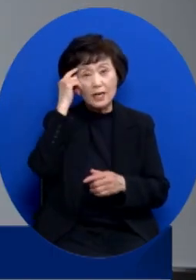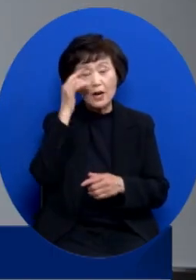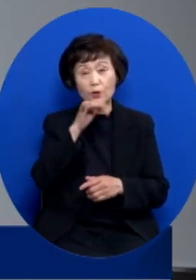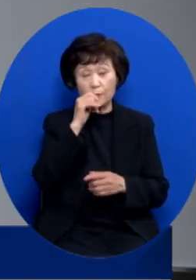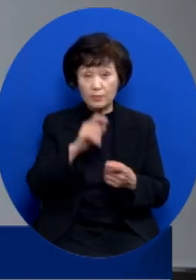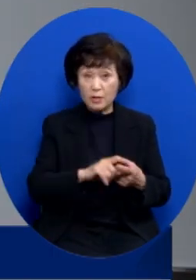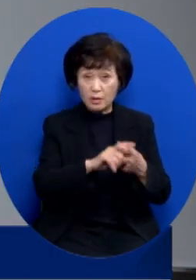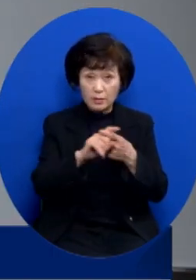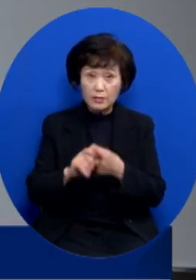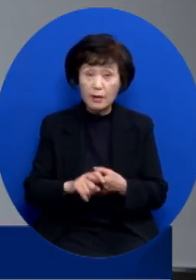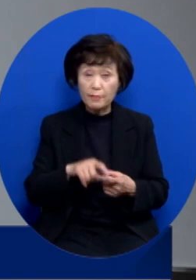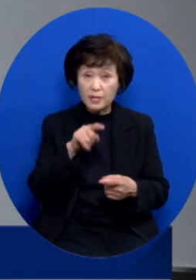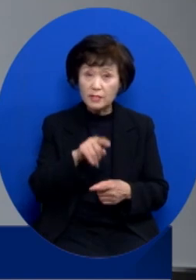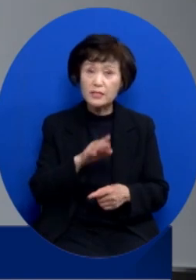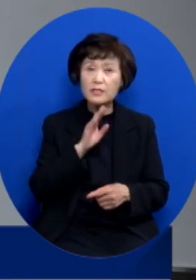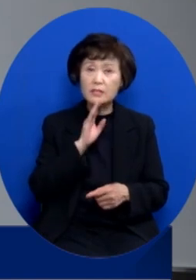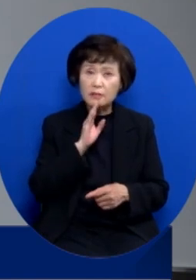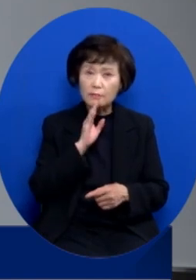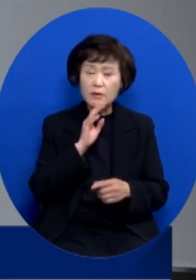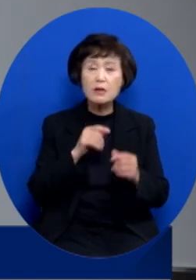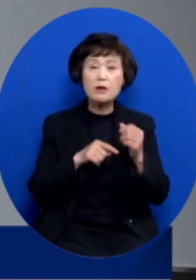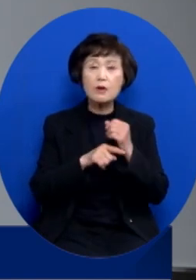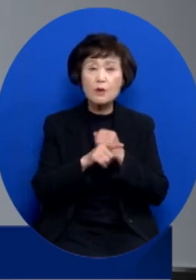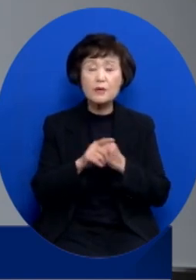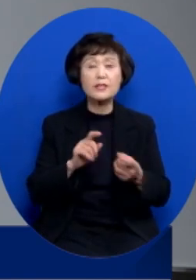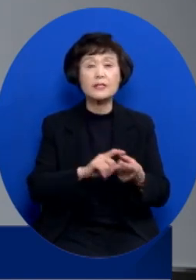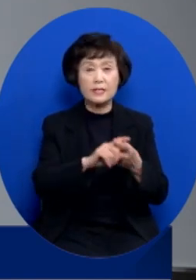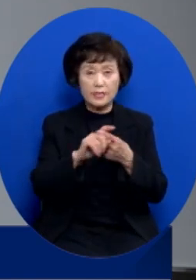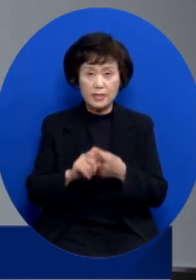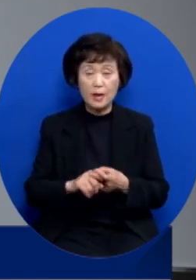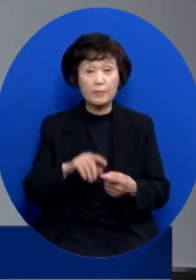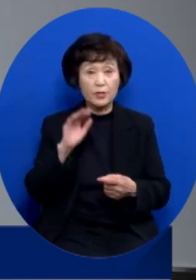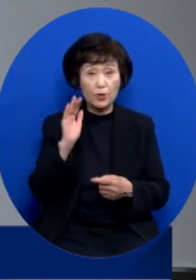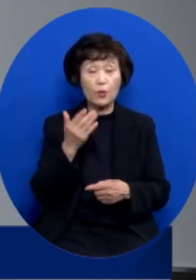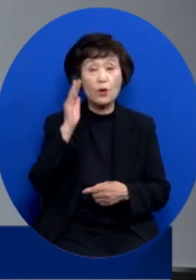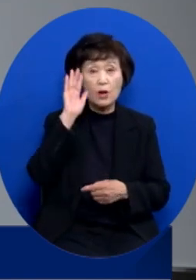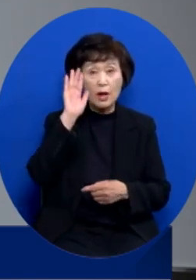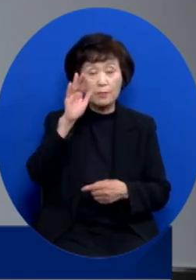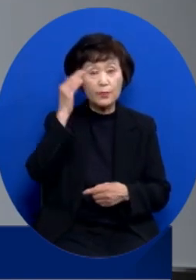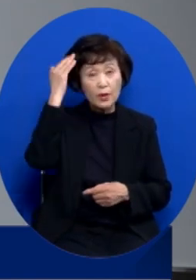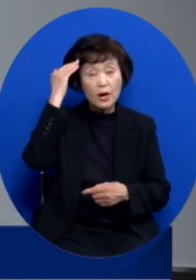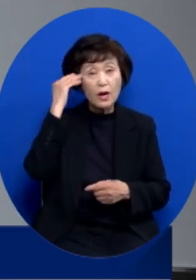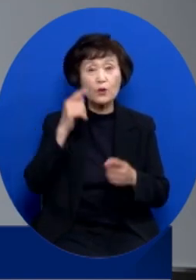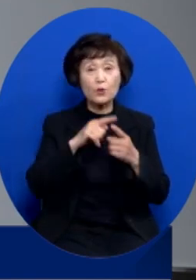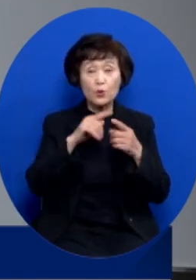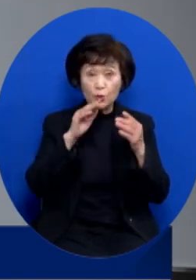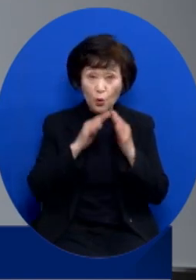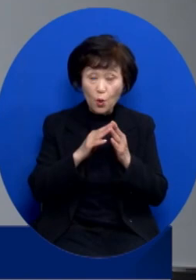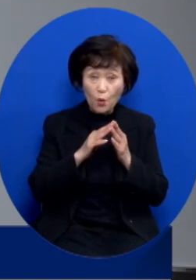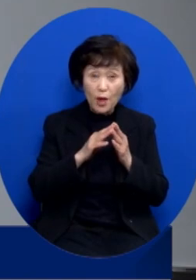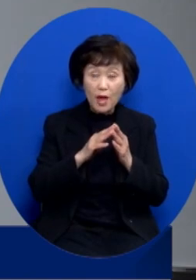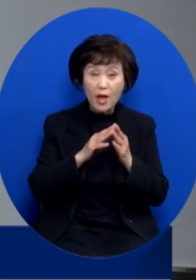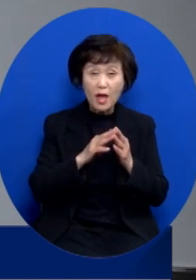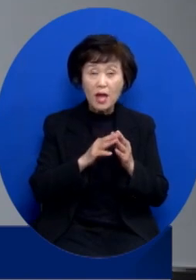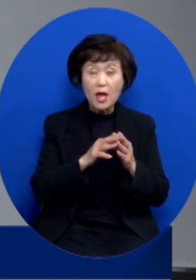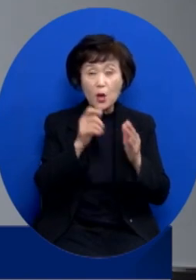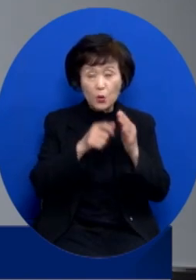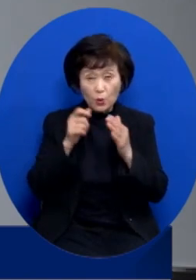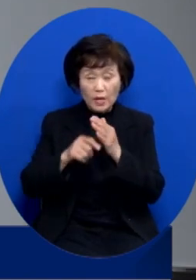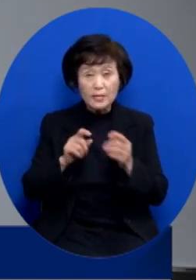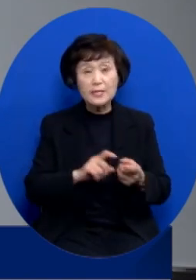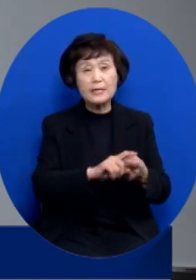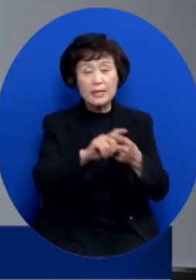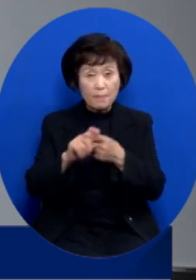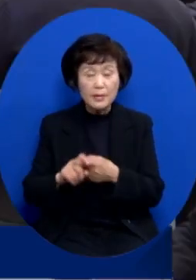연합이 정말 의미 있는 연합이고 앞으로 한국교회 연합하는 데도 큰 밑거름이 될